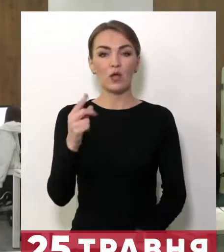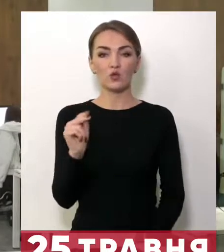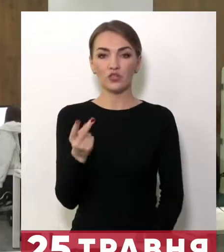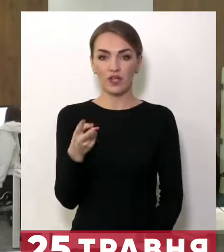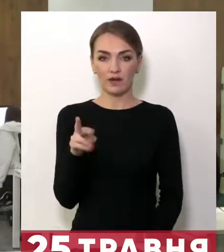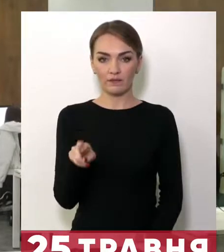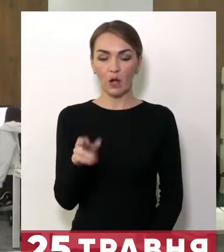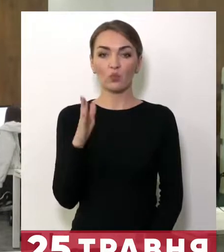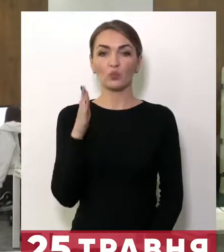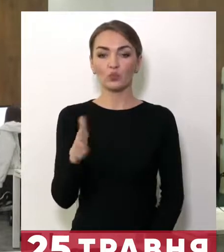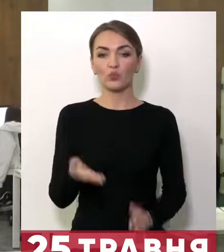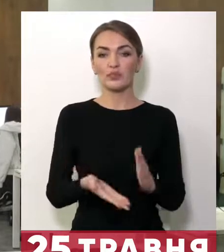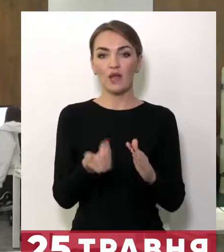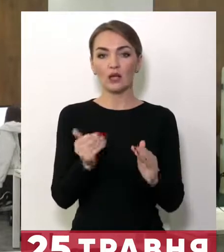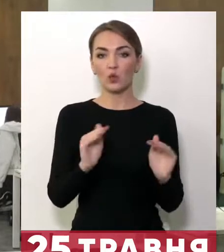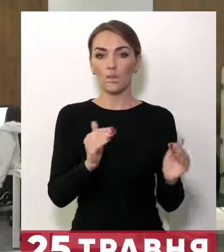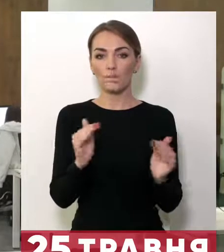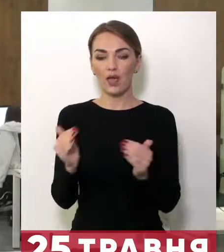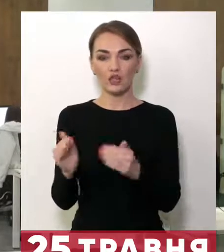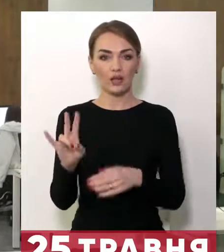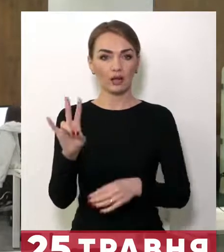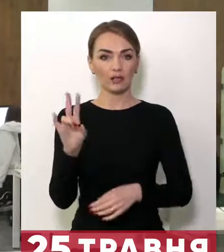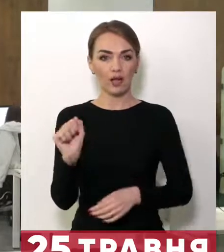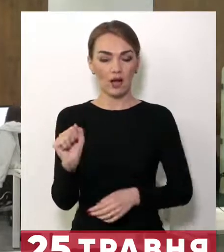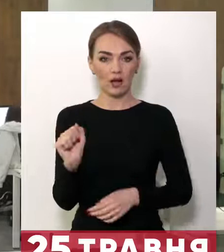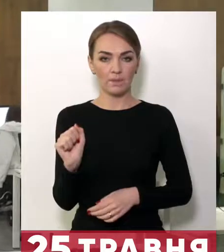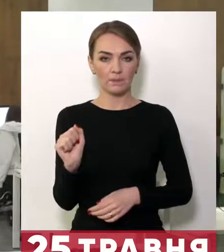червня будуть зняти обмеження на